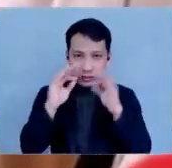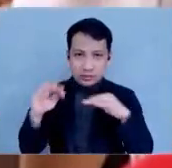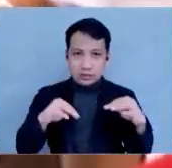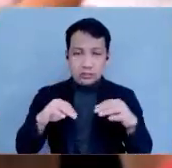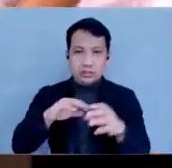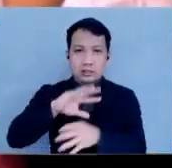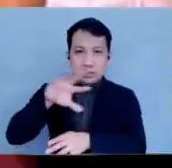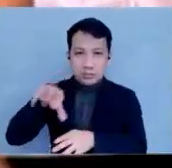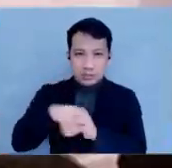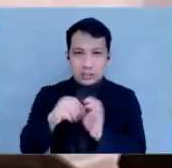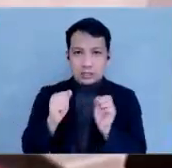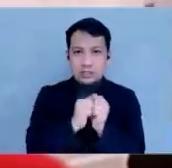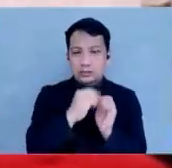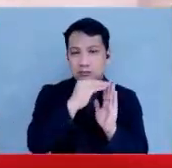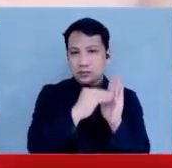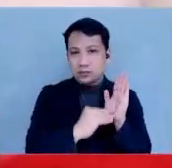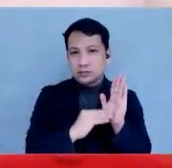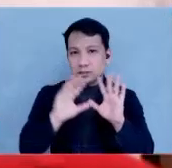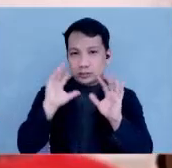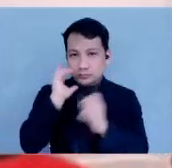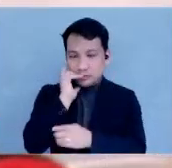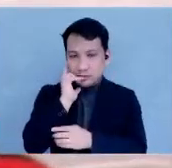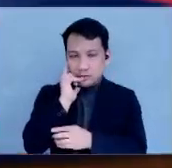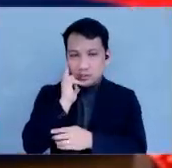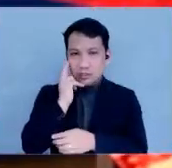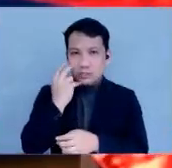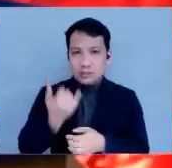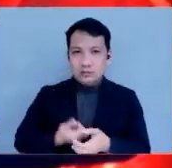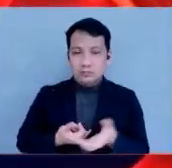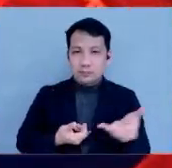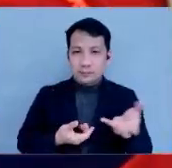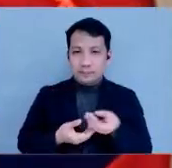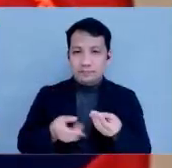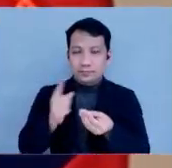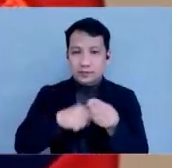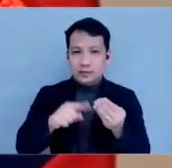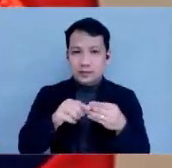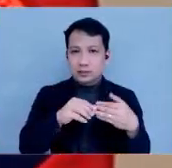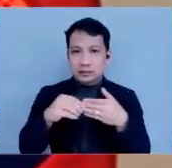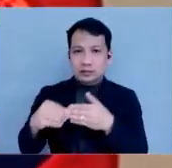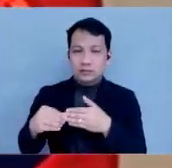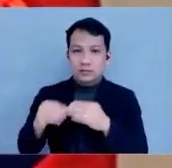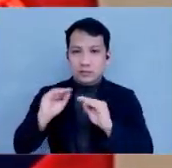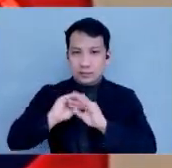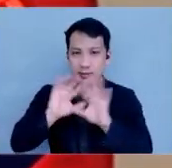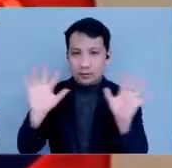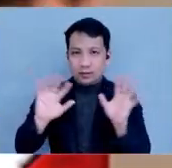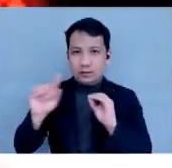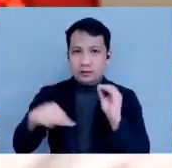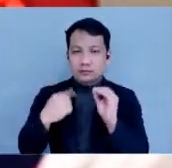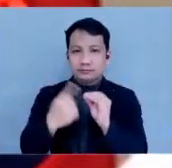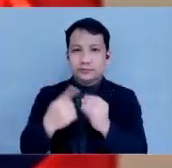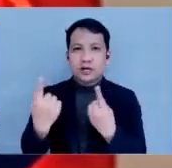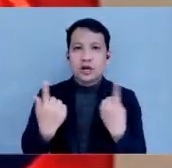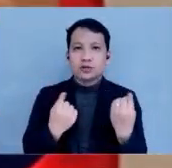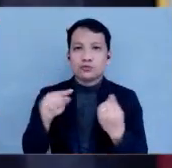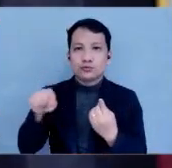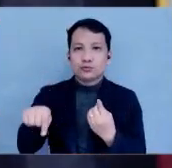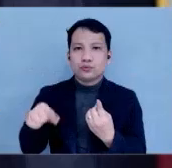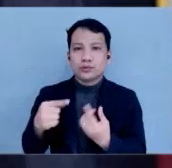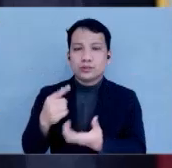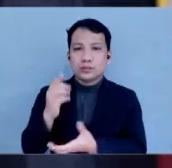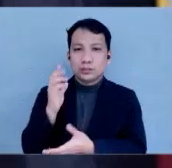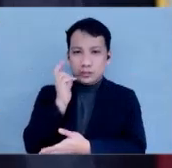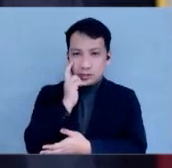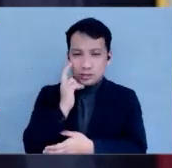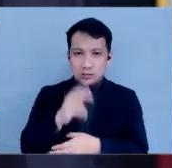Pangulong Rodrigo Duterte. Pero iimbitahan lang daw siya kung magkakaroon ng linaw sa pagdinig ang papel ng dating Pangulo. But of